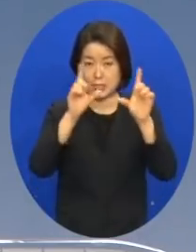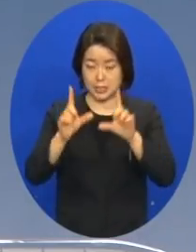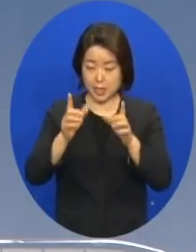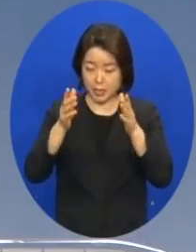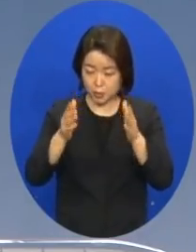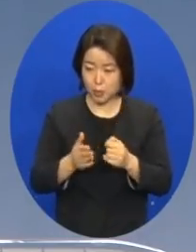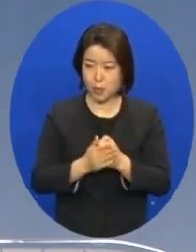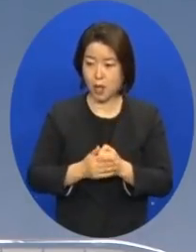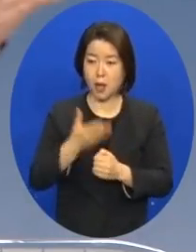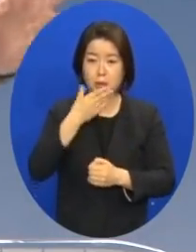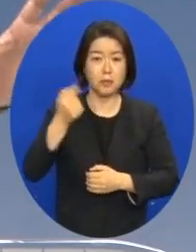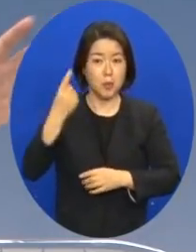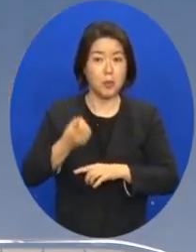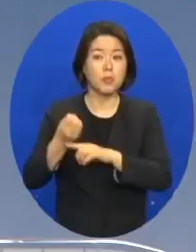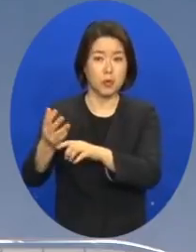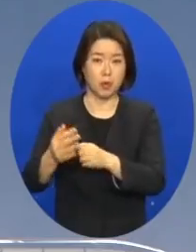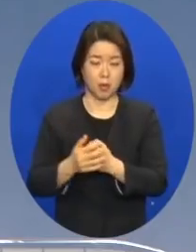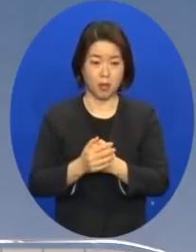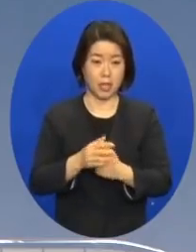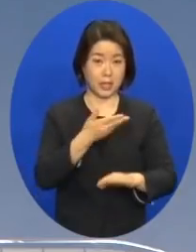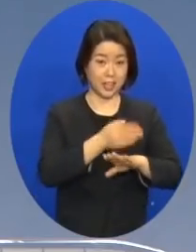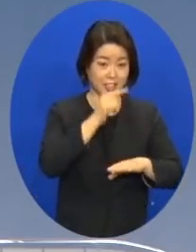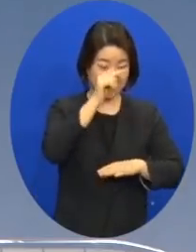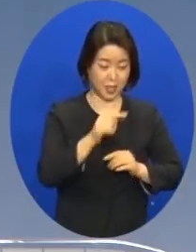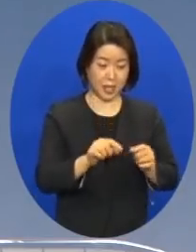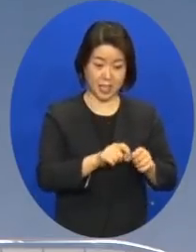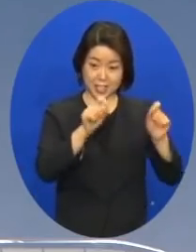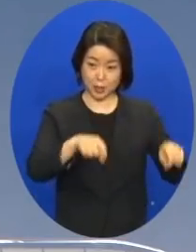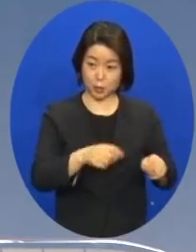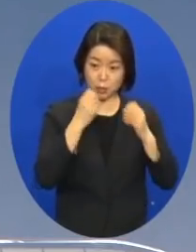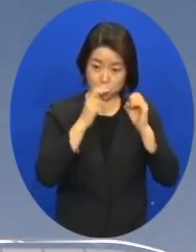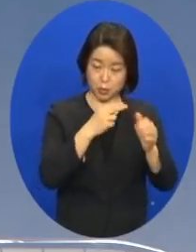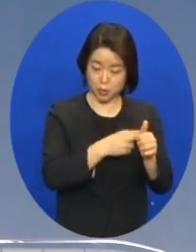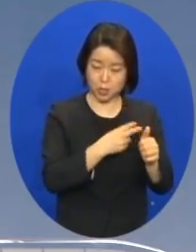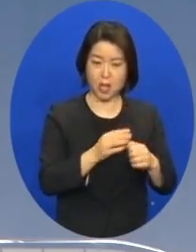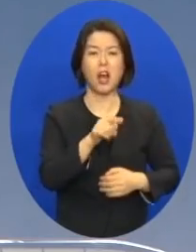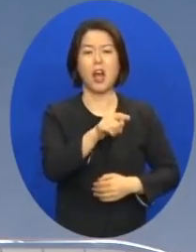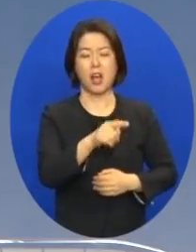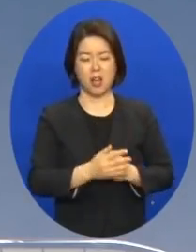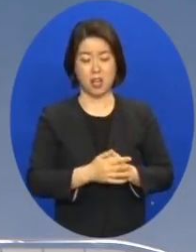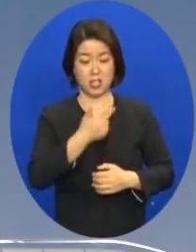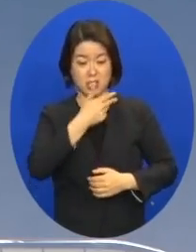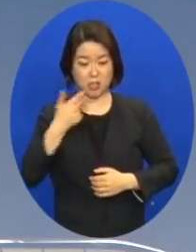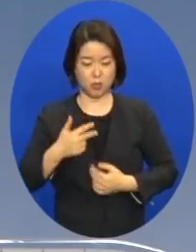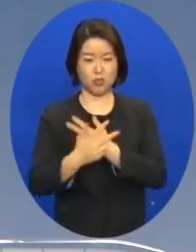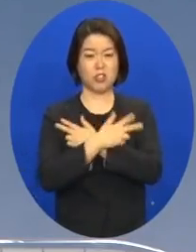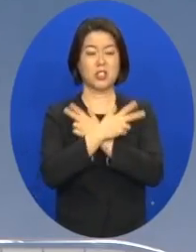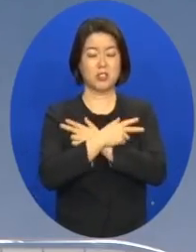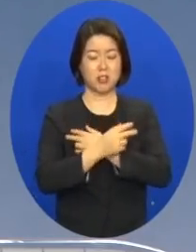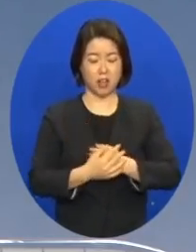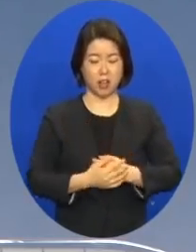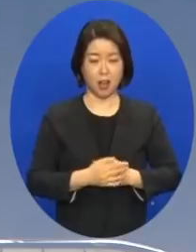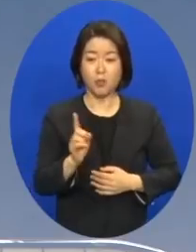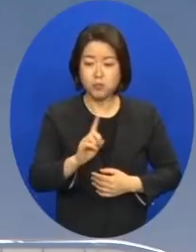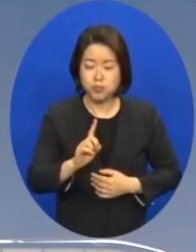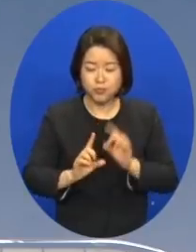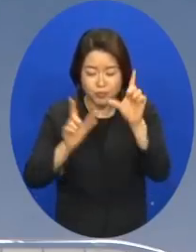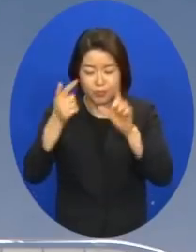동료 선교사님들은 기절하는 줄 알았어요. 당신이 영국 신사인데 이게 무슨 꼴이냐고.